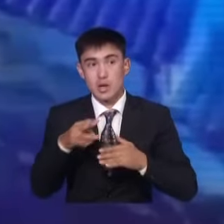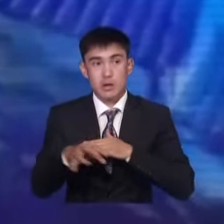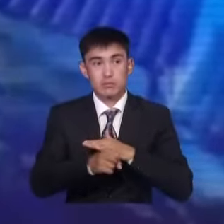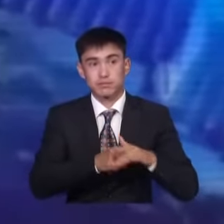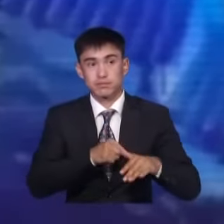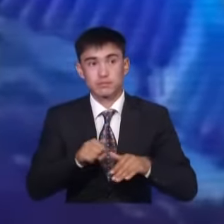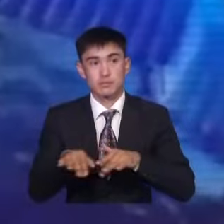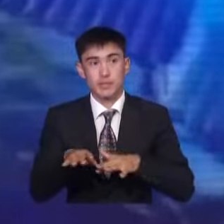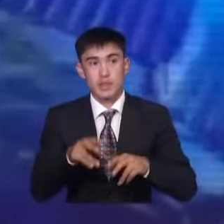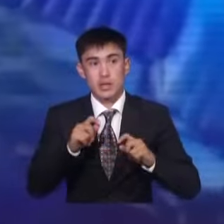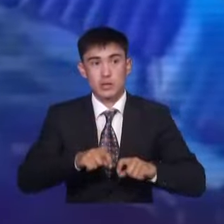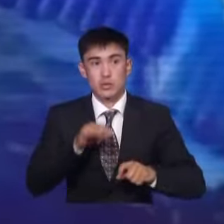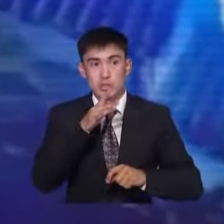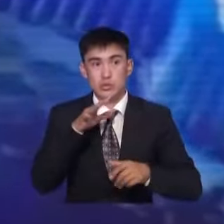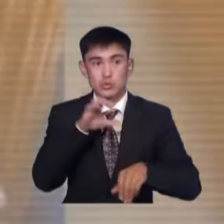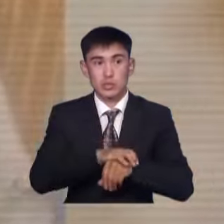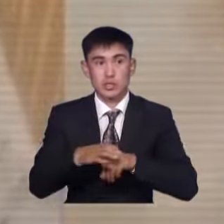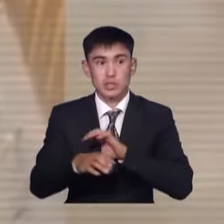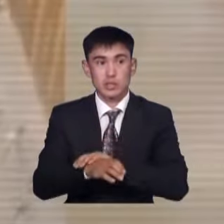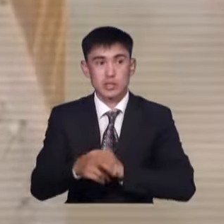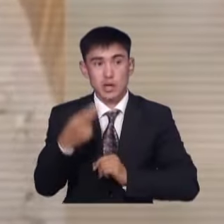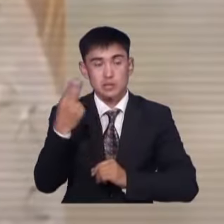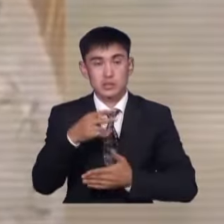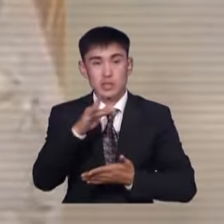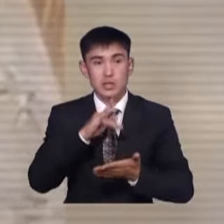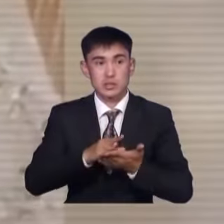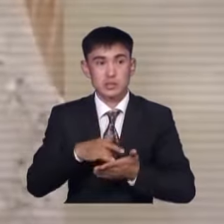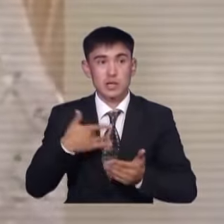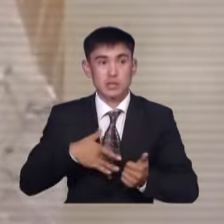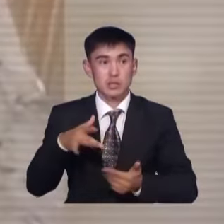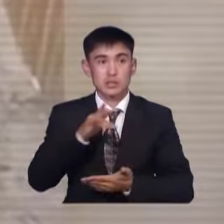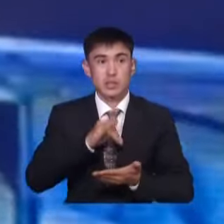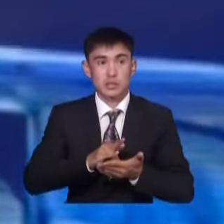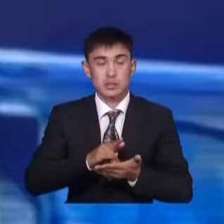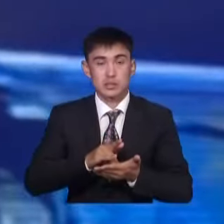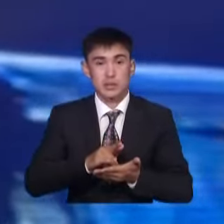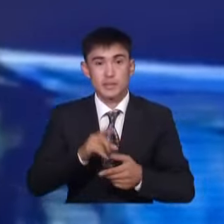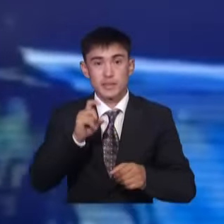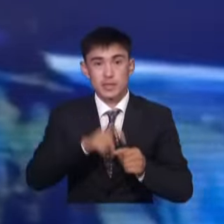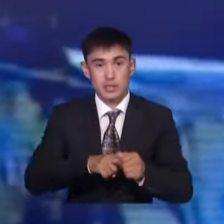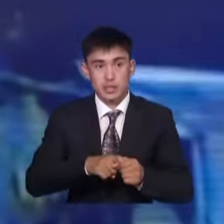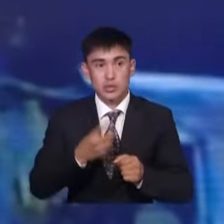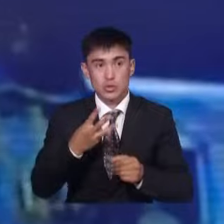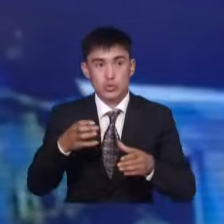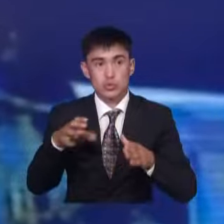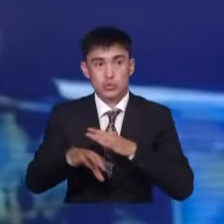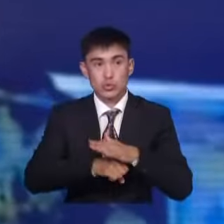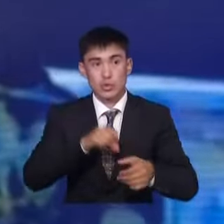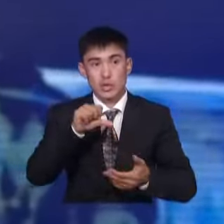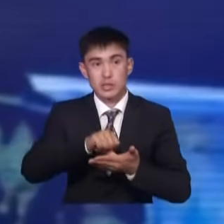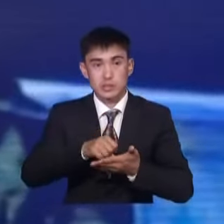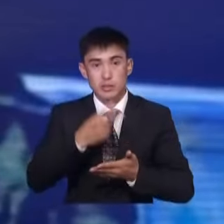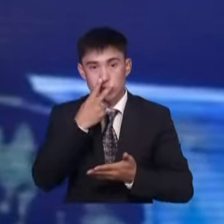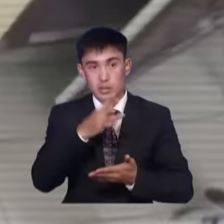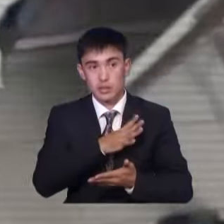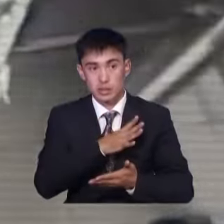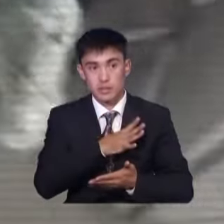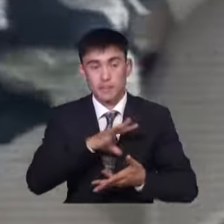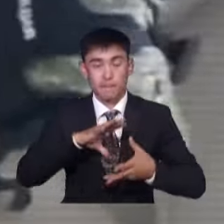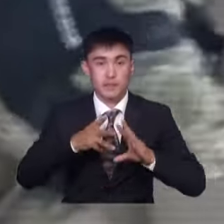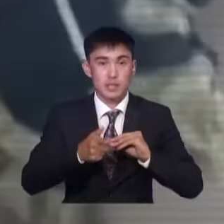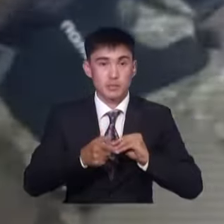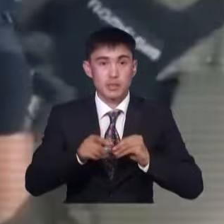еткен. Тергеу барысында ұсталғандардың Астана қаласына және Тараз қаласындағы кеңселерде тіркелген 3 тонауға қатысы бар екені анықталды.